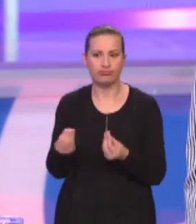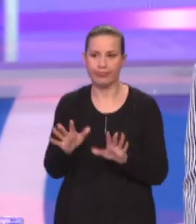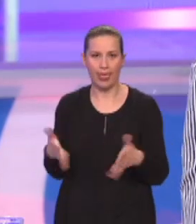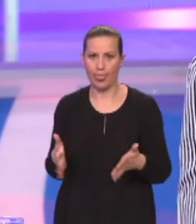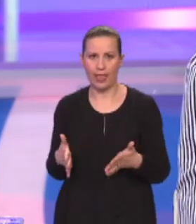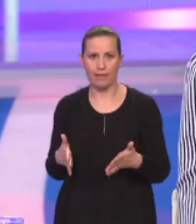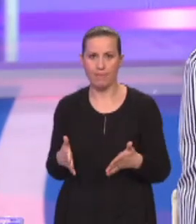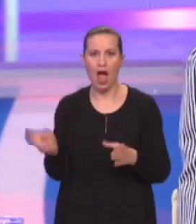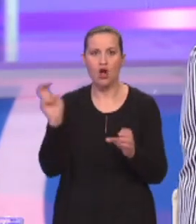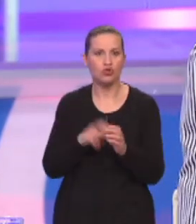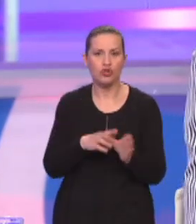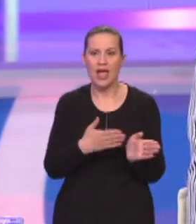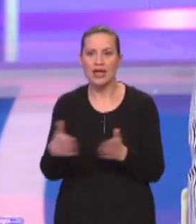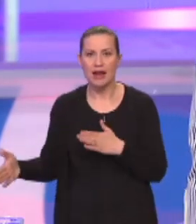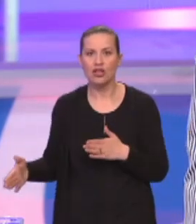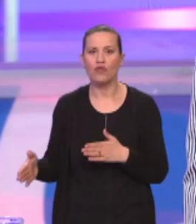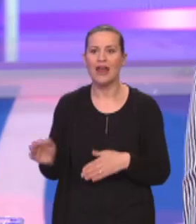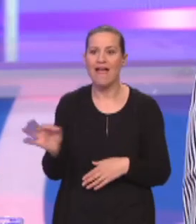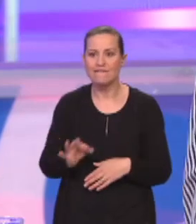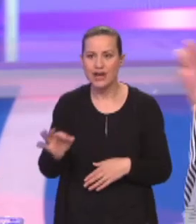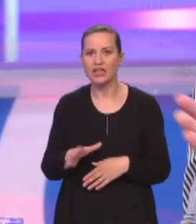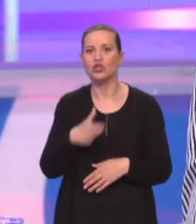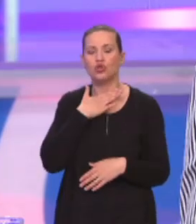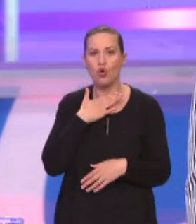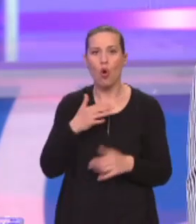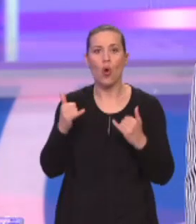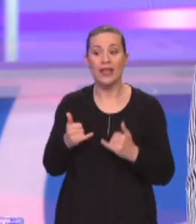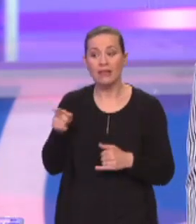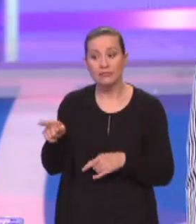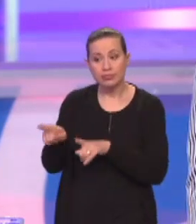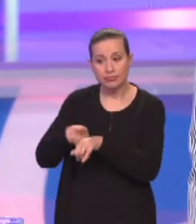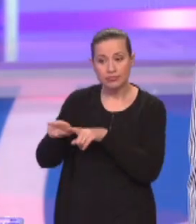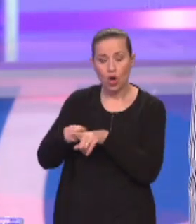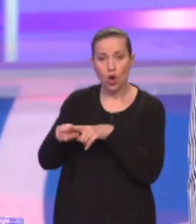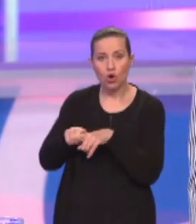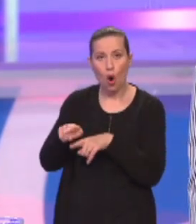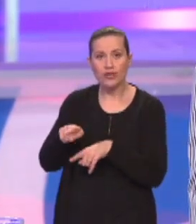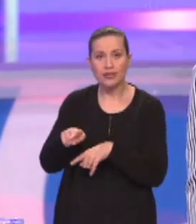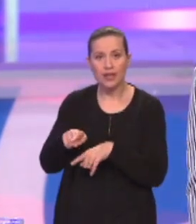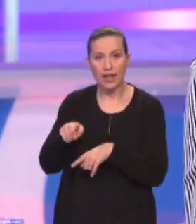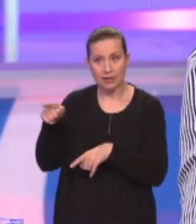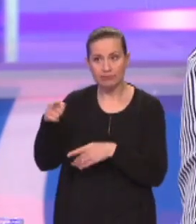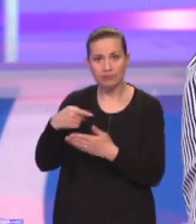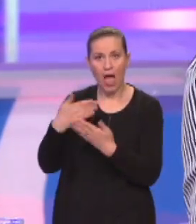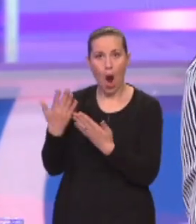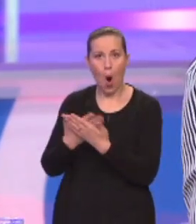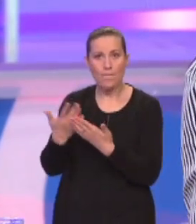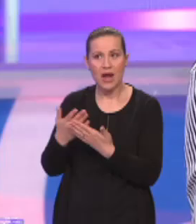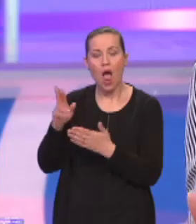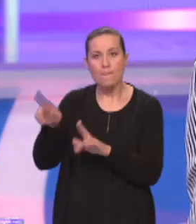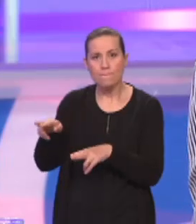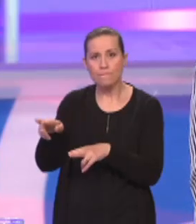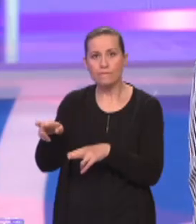uključivanje u redovne vrtiće, škole i tako dalje. Danas su ti roditelji dakle, u prilogu i naša